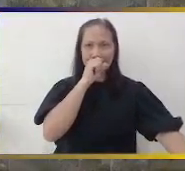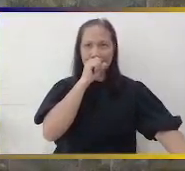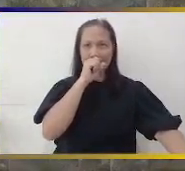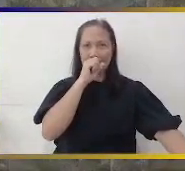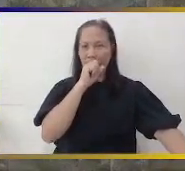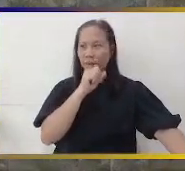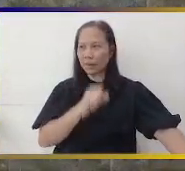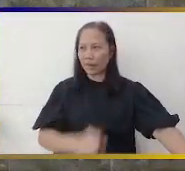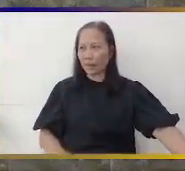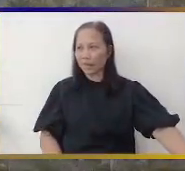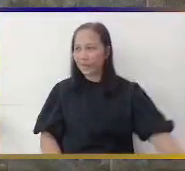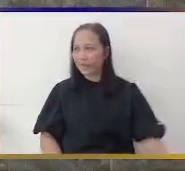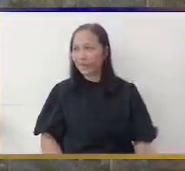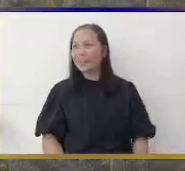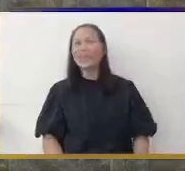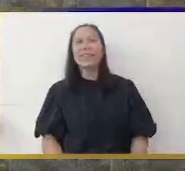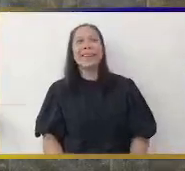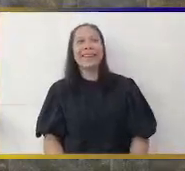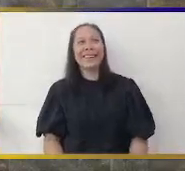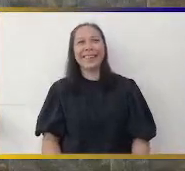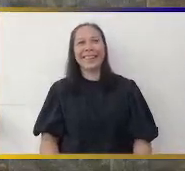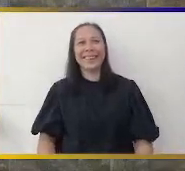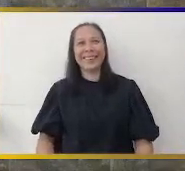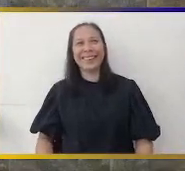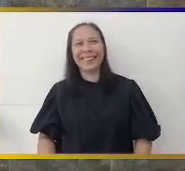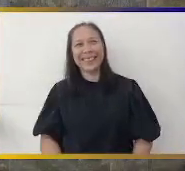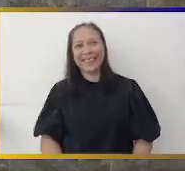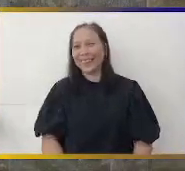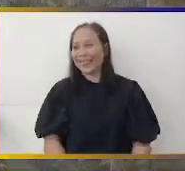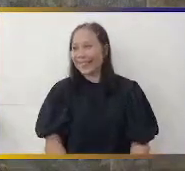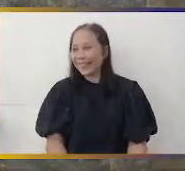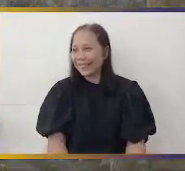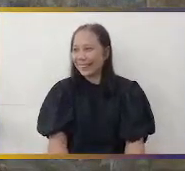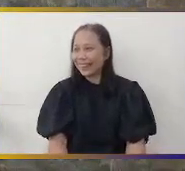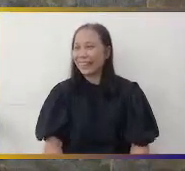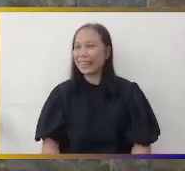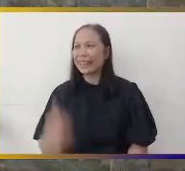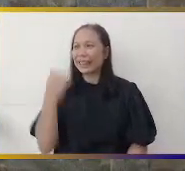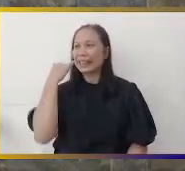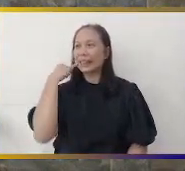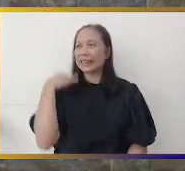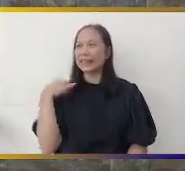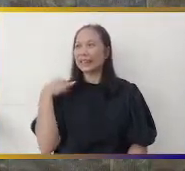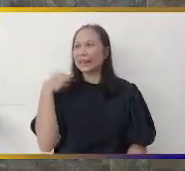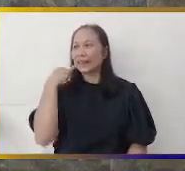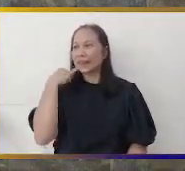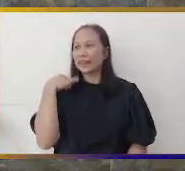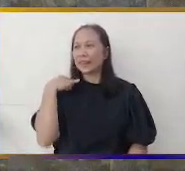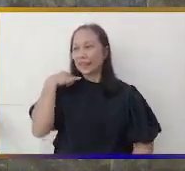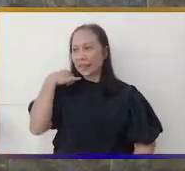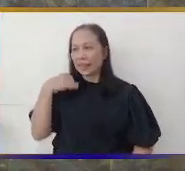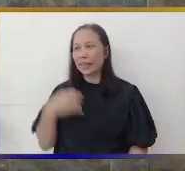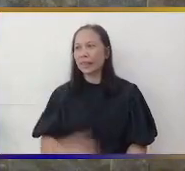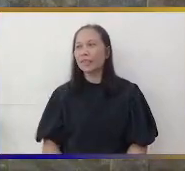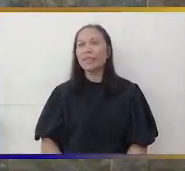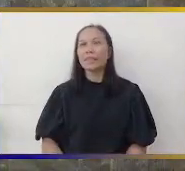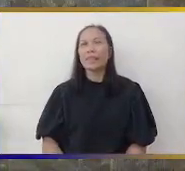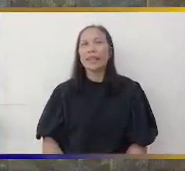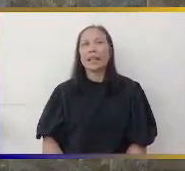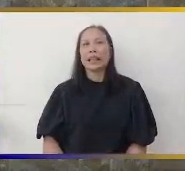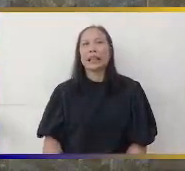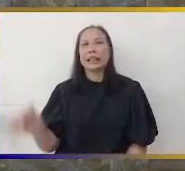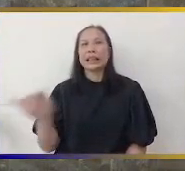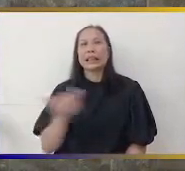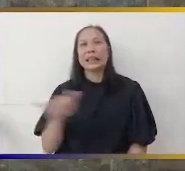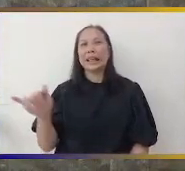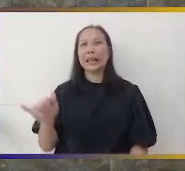maalis muna tayo Sunday school pa lang naman di ba kahapon pa yan kahapon pa yan mga naka-experience siguro ng traffic sa